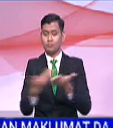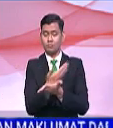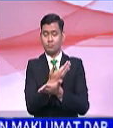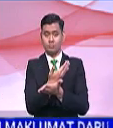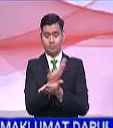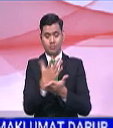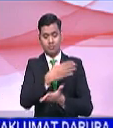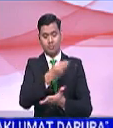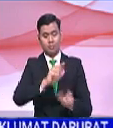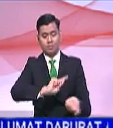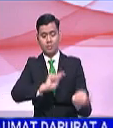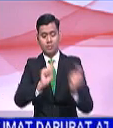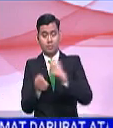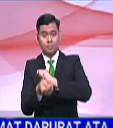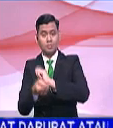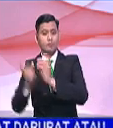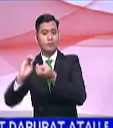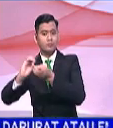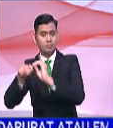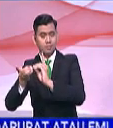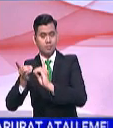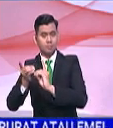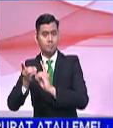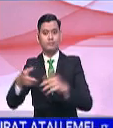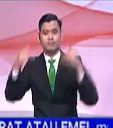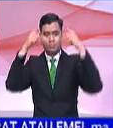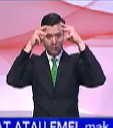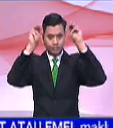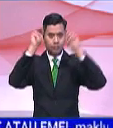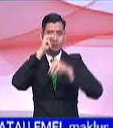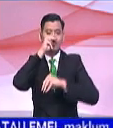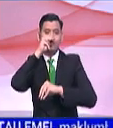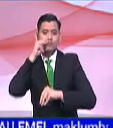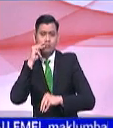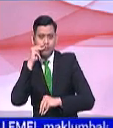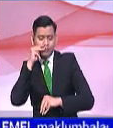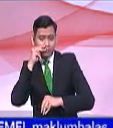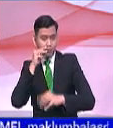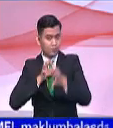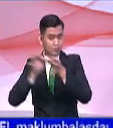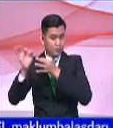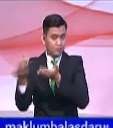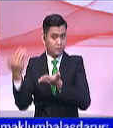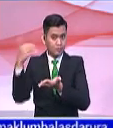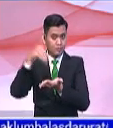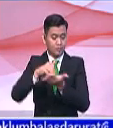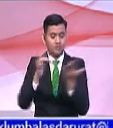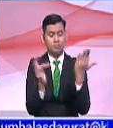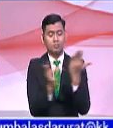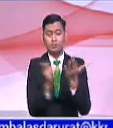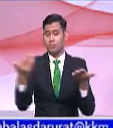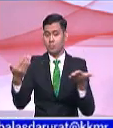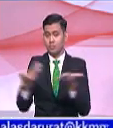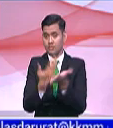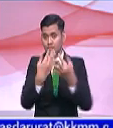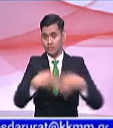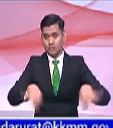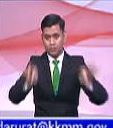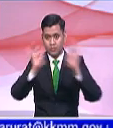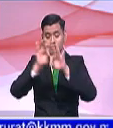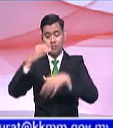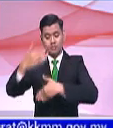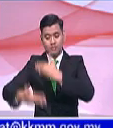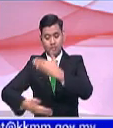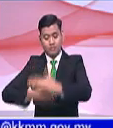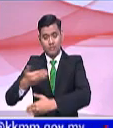pendigitalan. Tegas Perdana Menteri Tan Sri Muhyiddin Yassin, penerapan teknologi baharu penting dalam memudahkan proses menjalankan perniagaan terutamanya